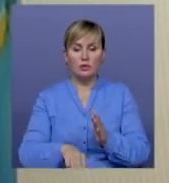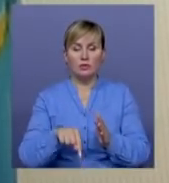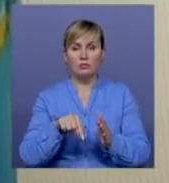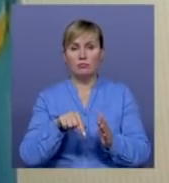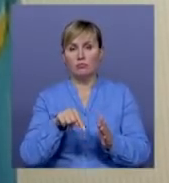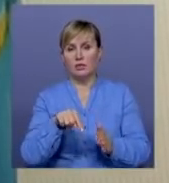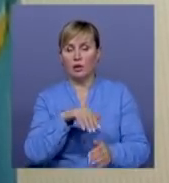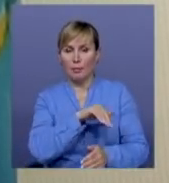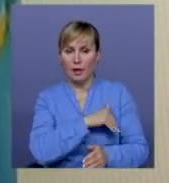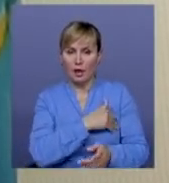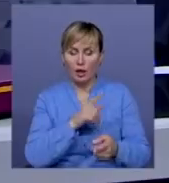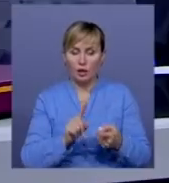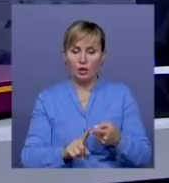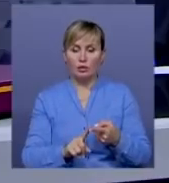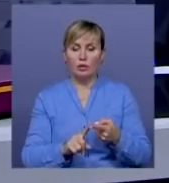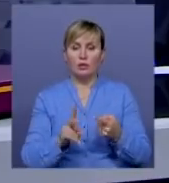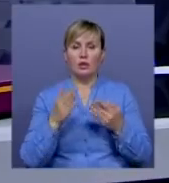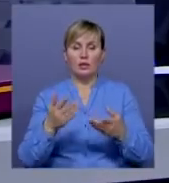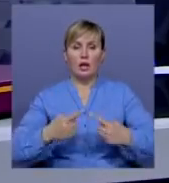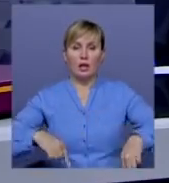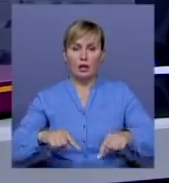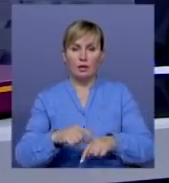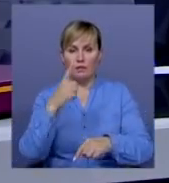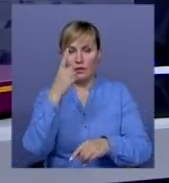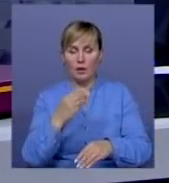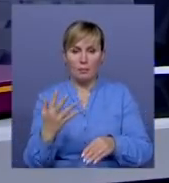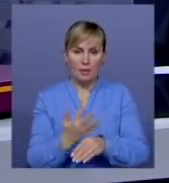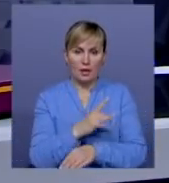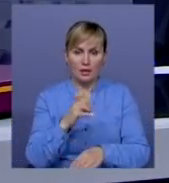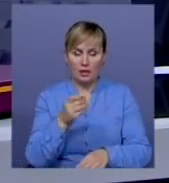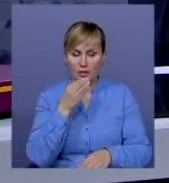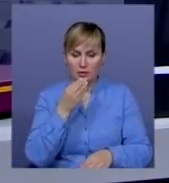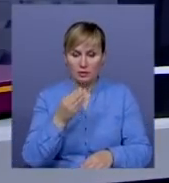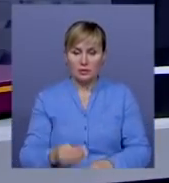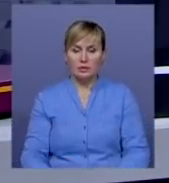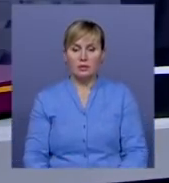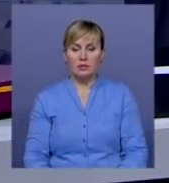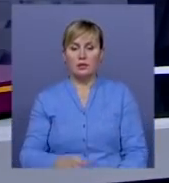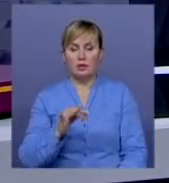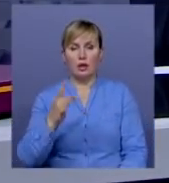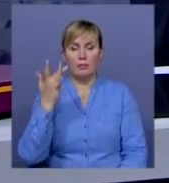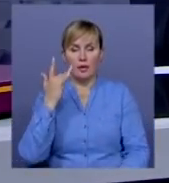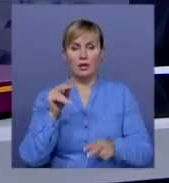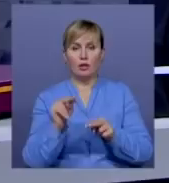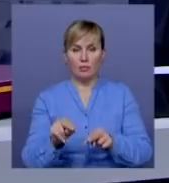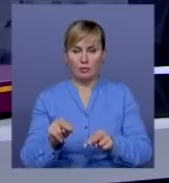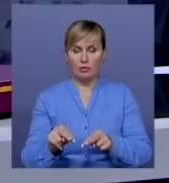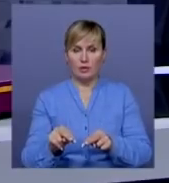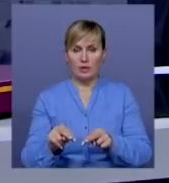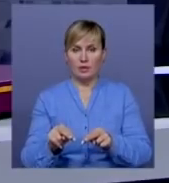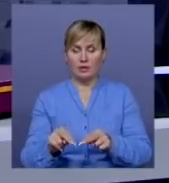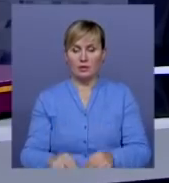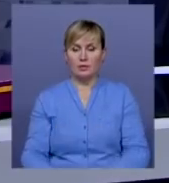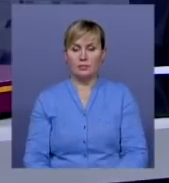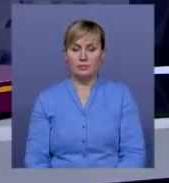трехчасовой температуры, для них организовано пятиразовое питание и постоянное наблюдение докторов и